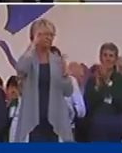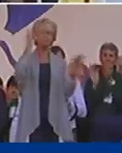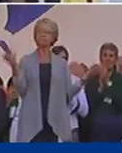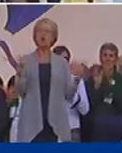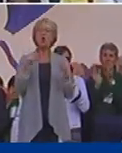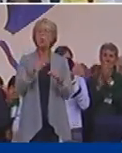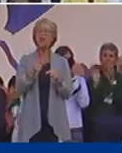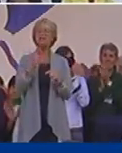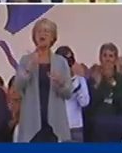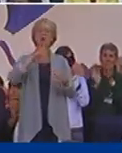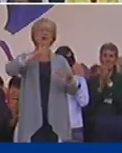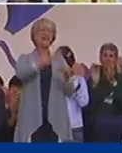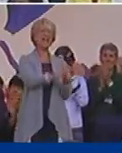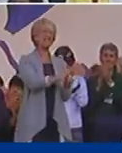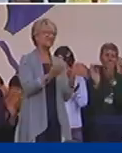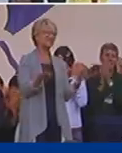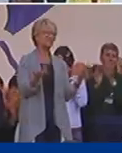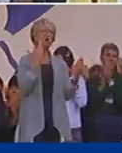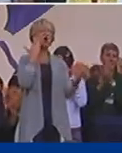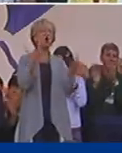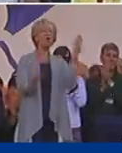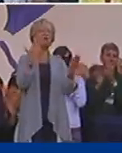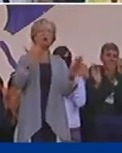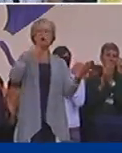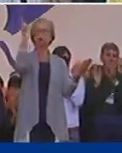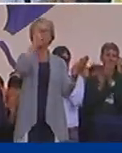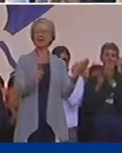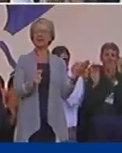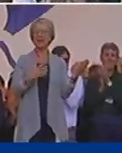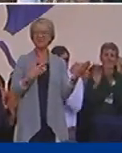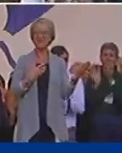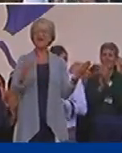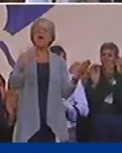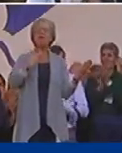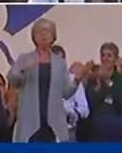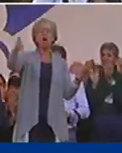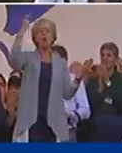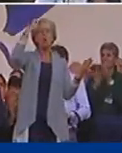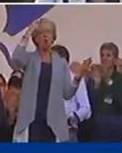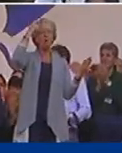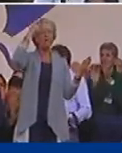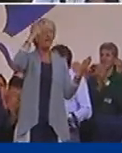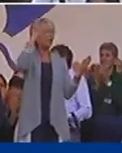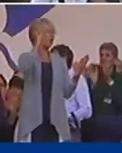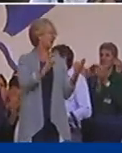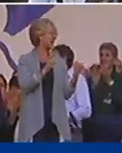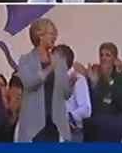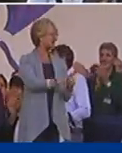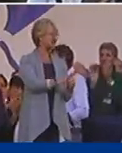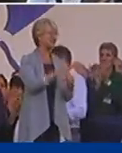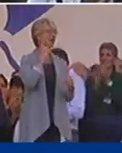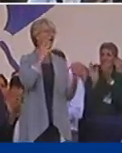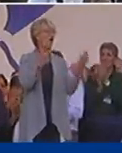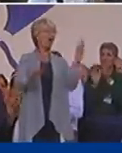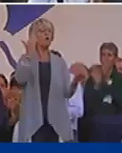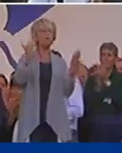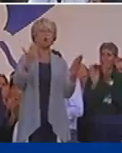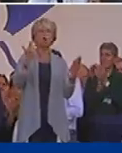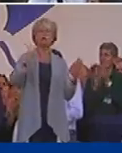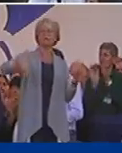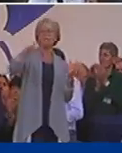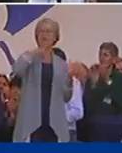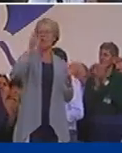questo è razzismo nei confronti degli italiani. Abbiamo un governo razzista nei confronti della nostra